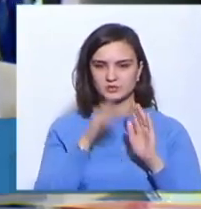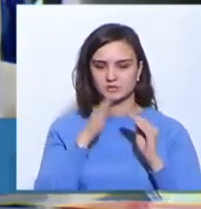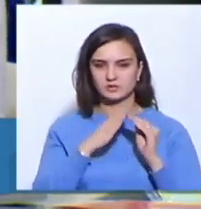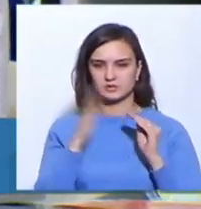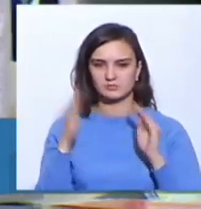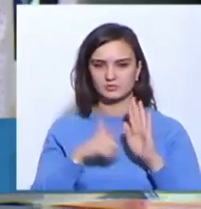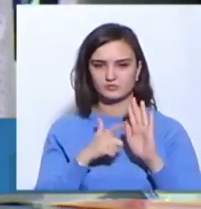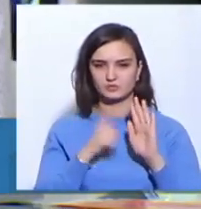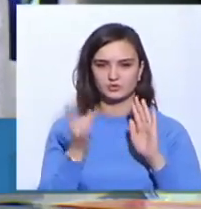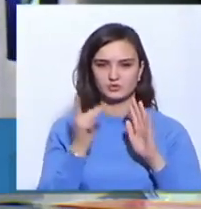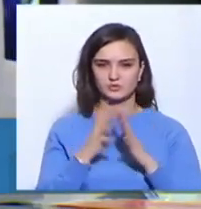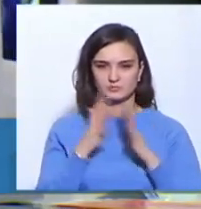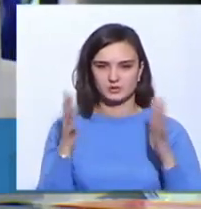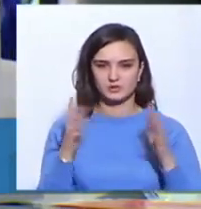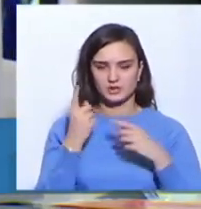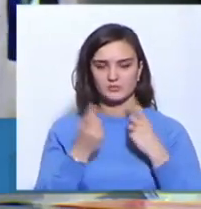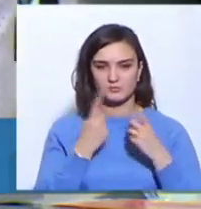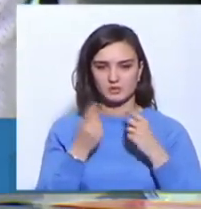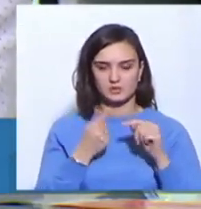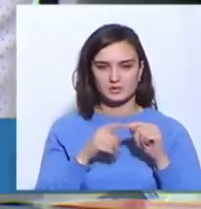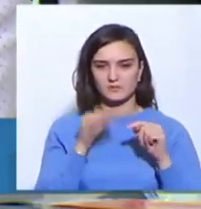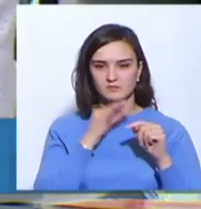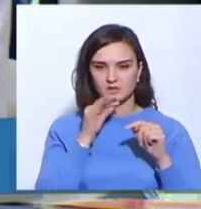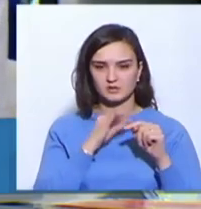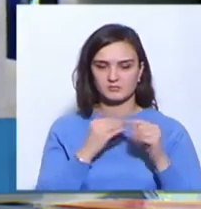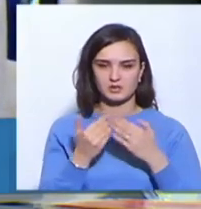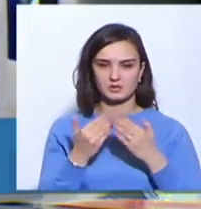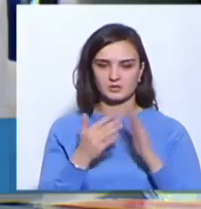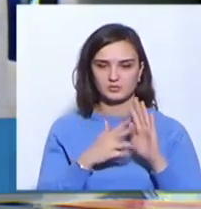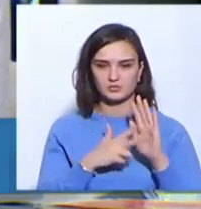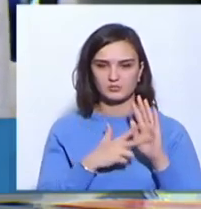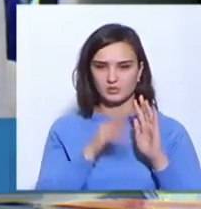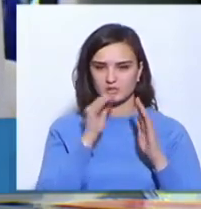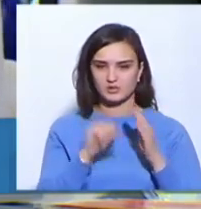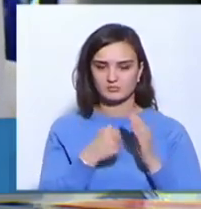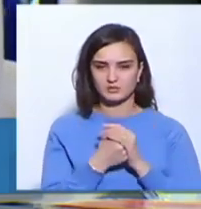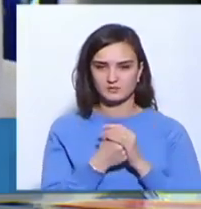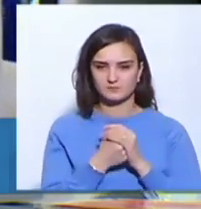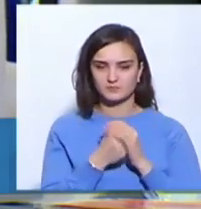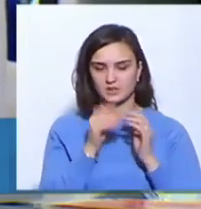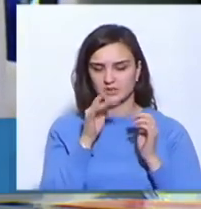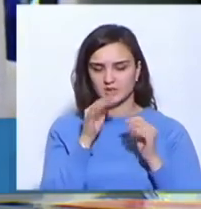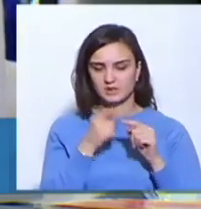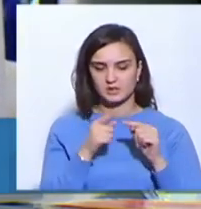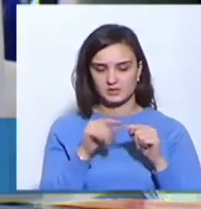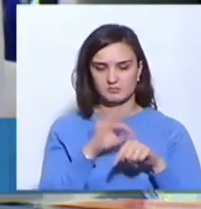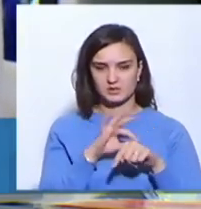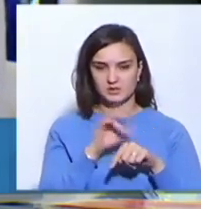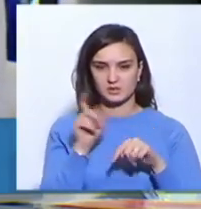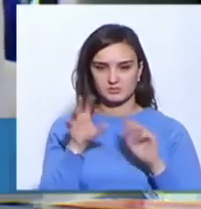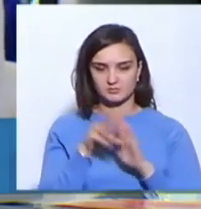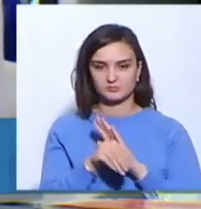ზევით 7-ჯერ მეტი არის მონაცემები, ვიდრე დაუშვათ 80 წლამდე ასაკის